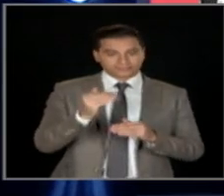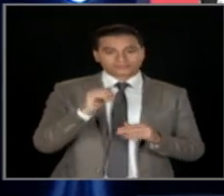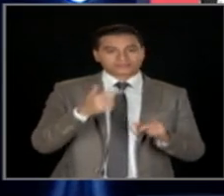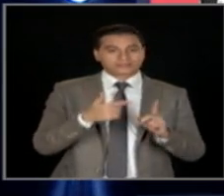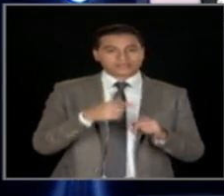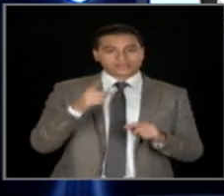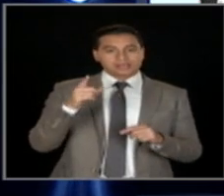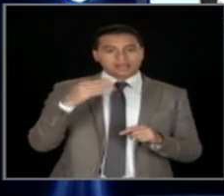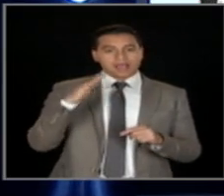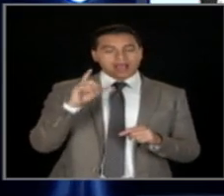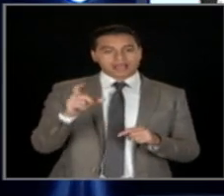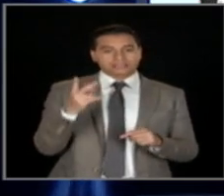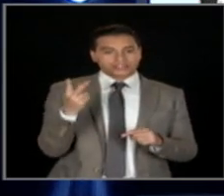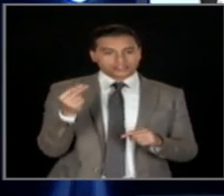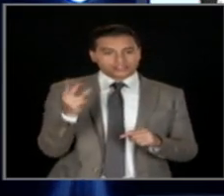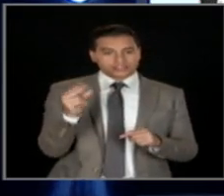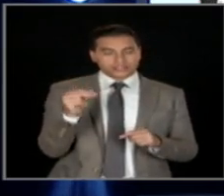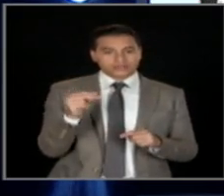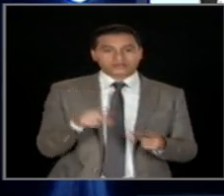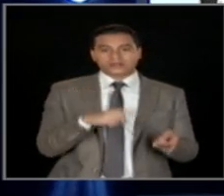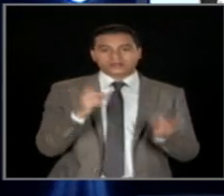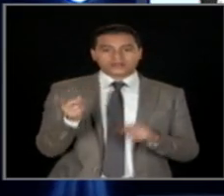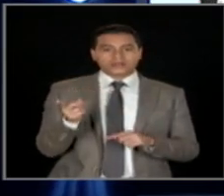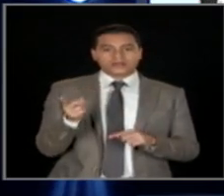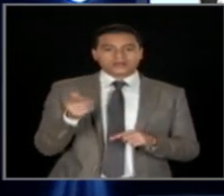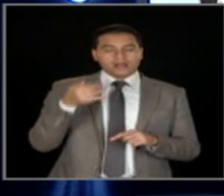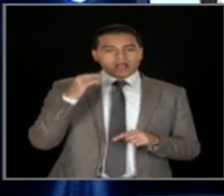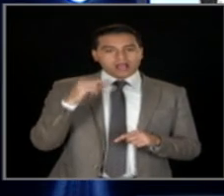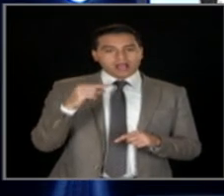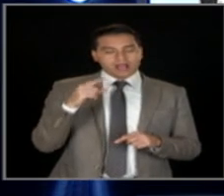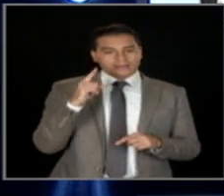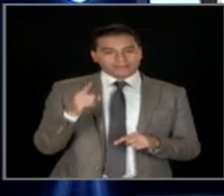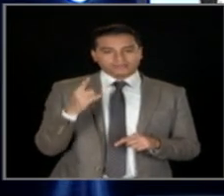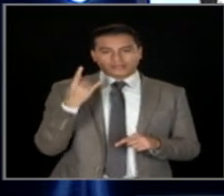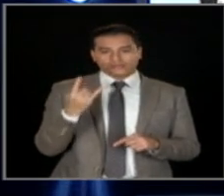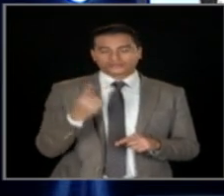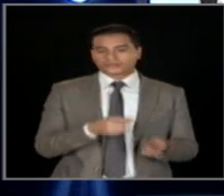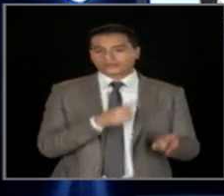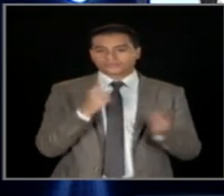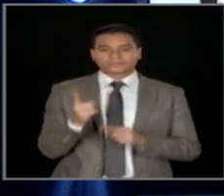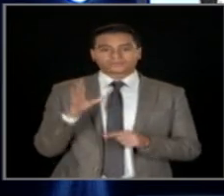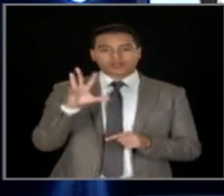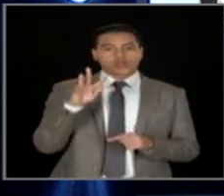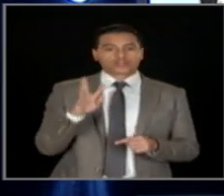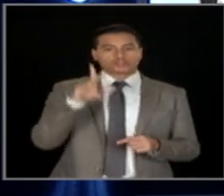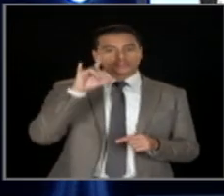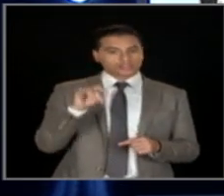30 نقطة، حسن عروس 20، أحمد الهلباوي